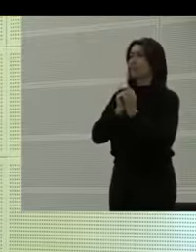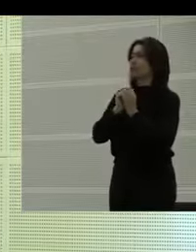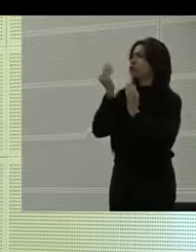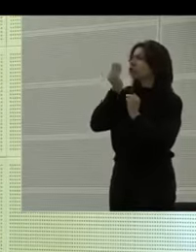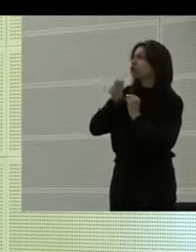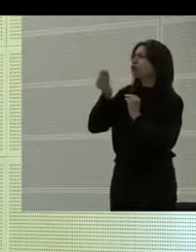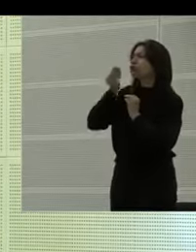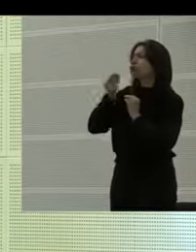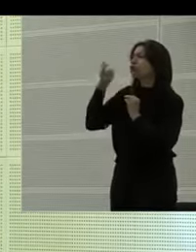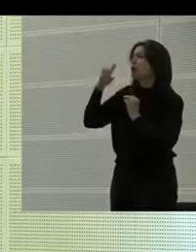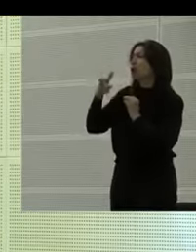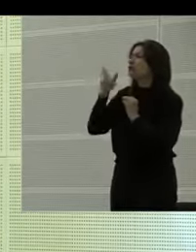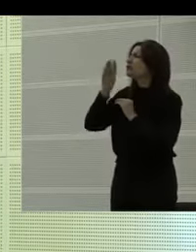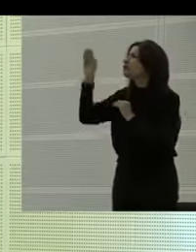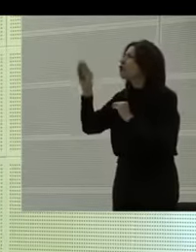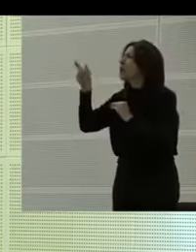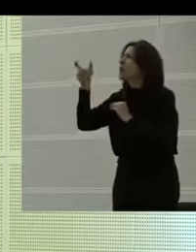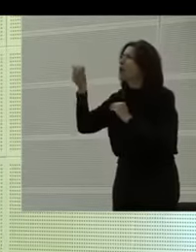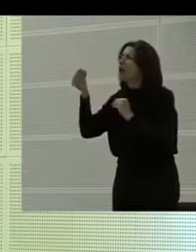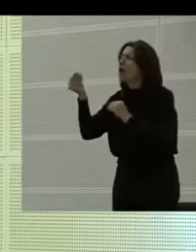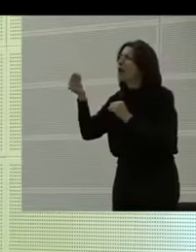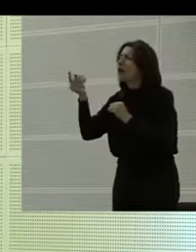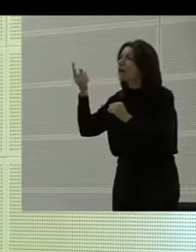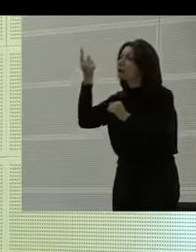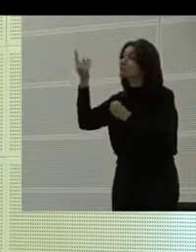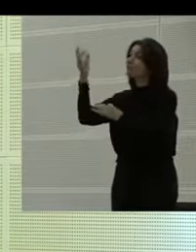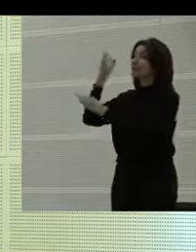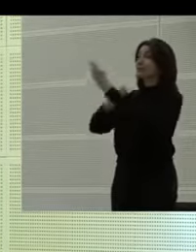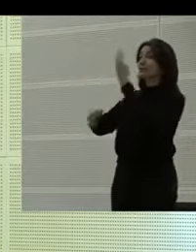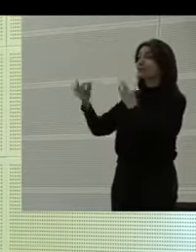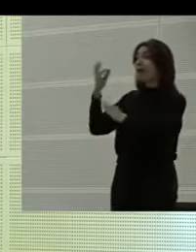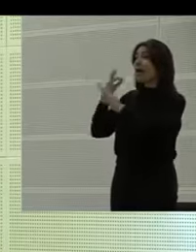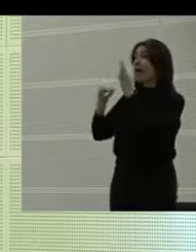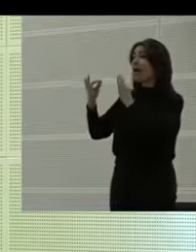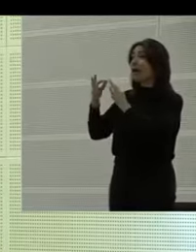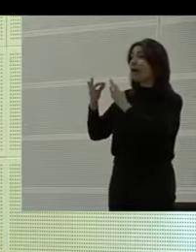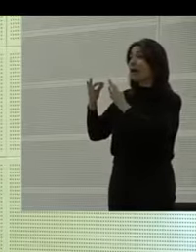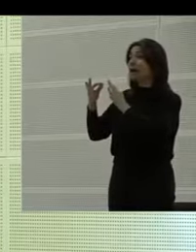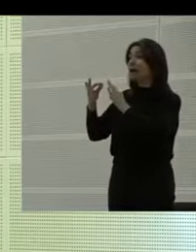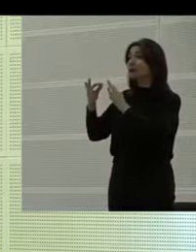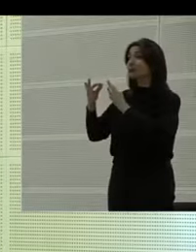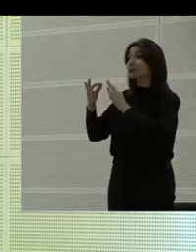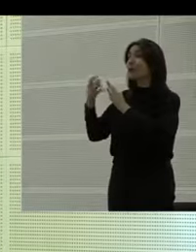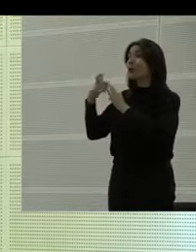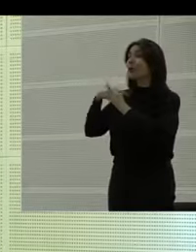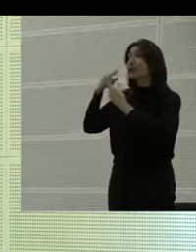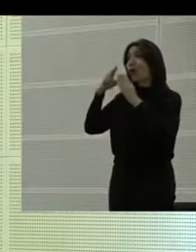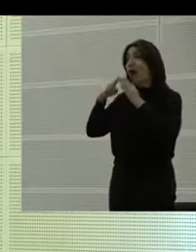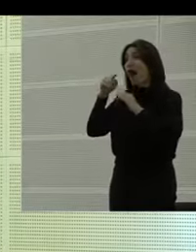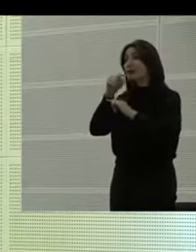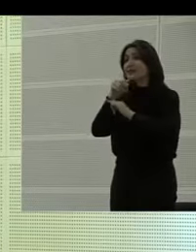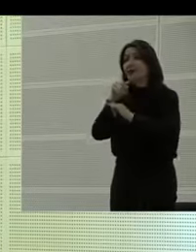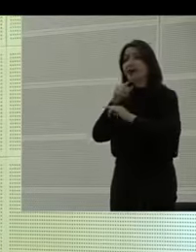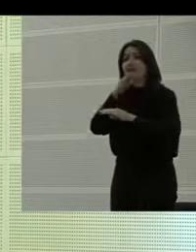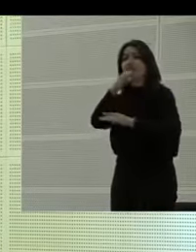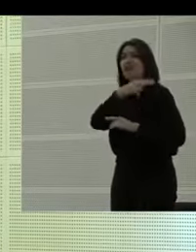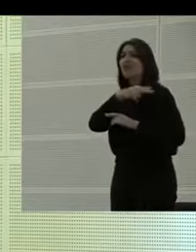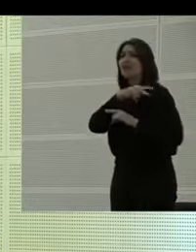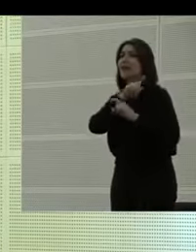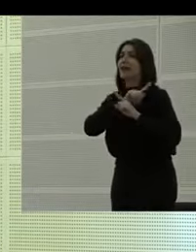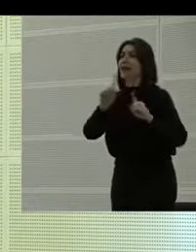mi hanno spiegato che in quella casa non ci voleva andare a abitare nessuno, perché si credeva